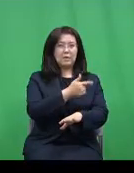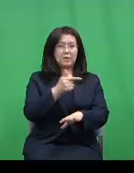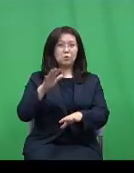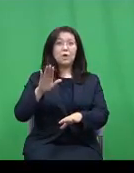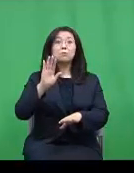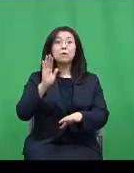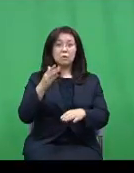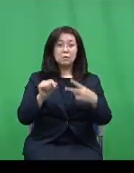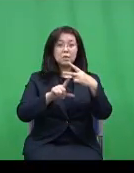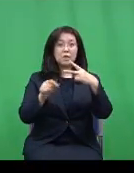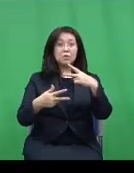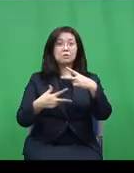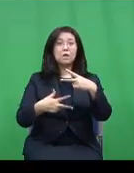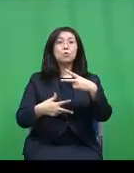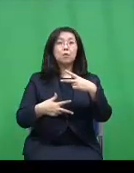ね、